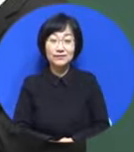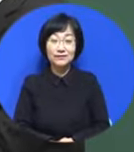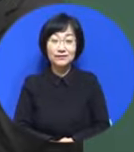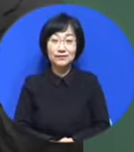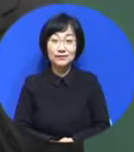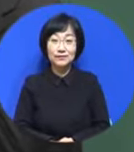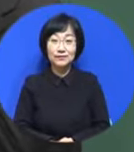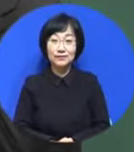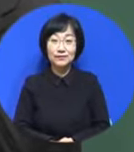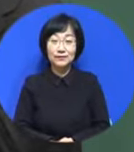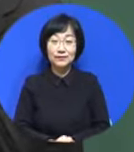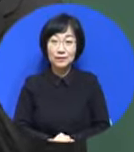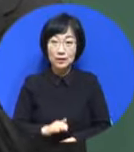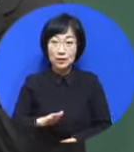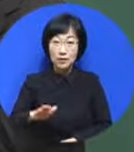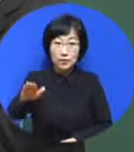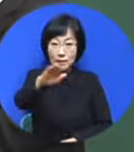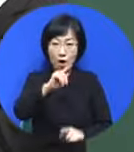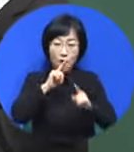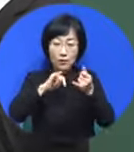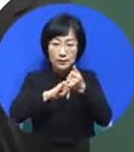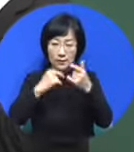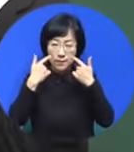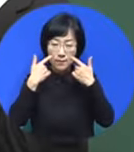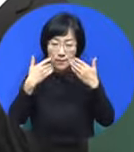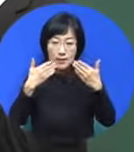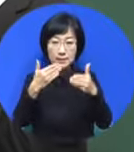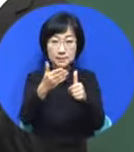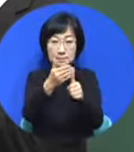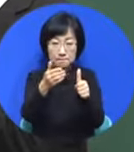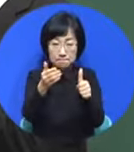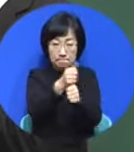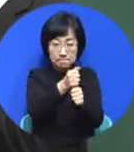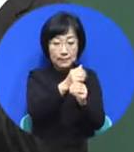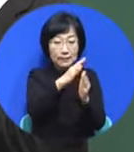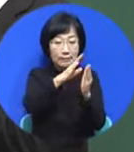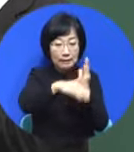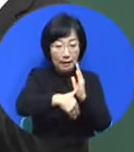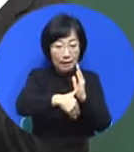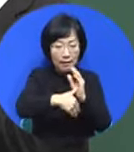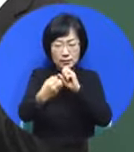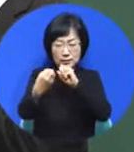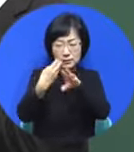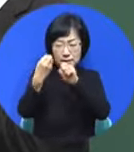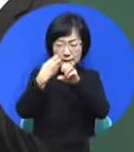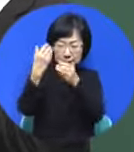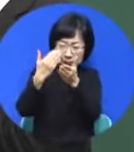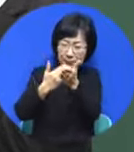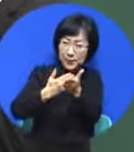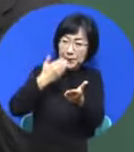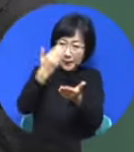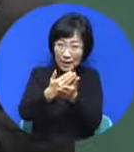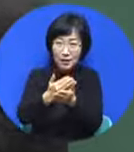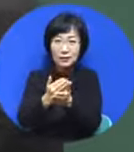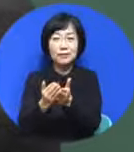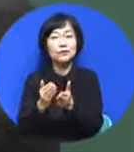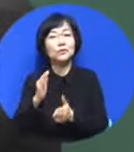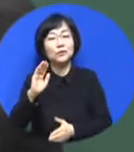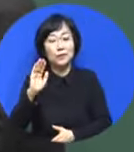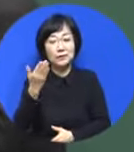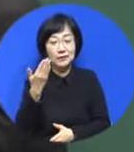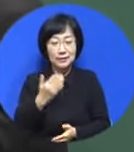언약을 제대로 붙잡은 순간 많은 응답문은 실제로 열리게 될 것입니다. As soon as you grab hold of this covenant, so many doors, realistic